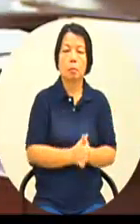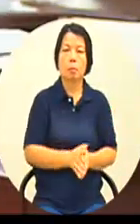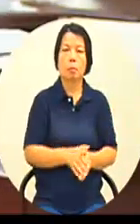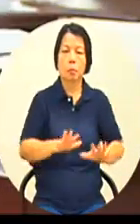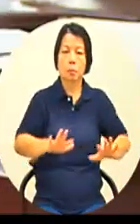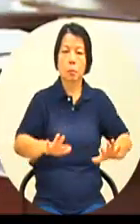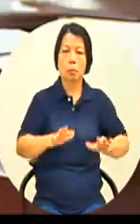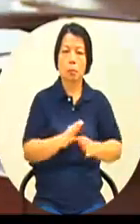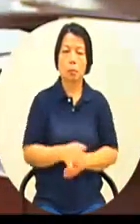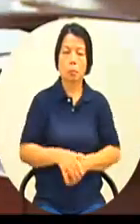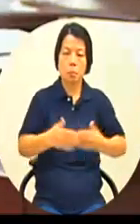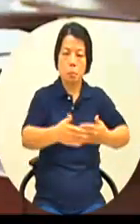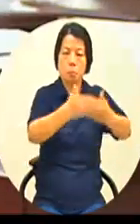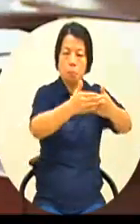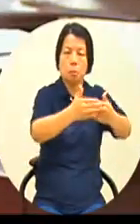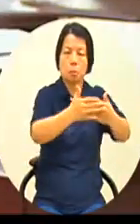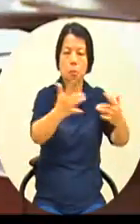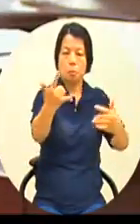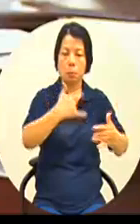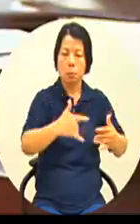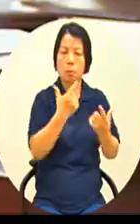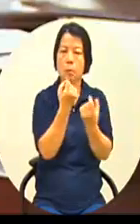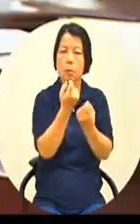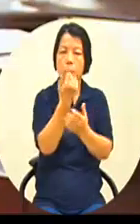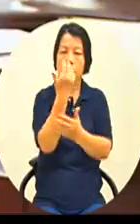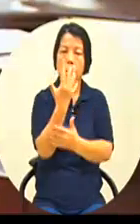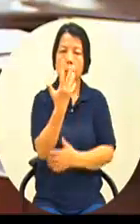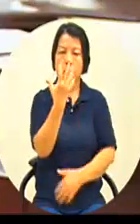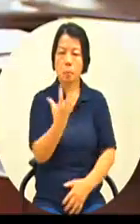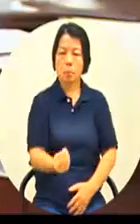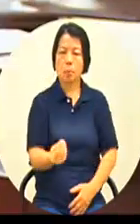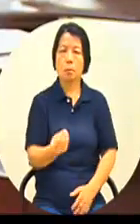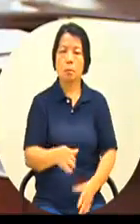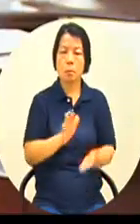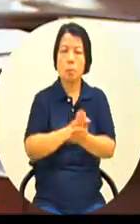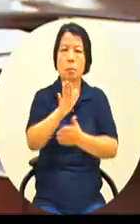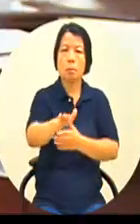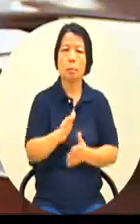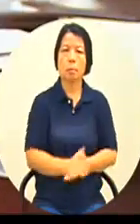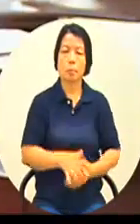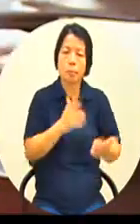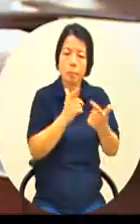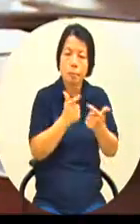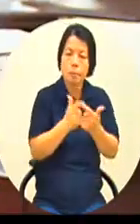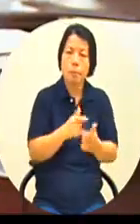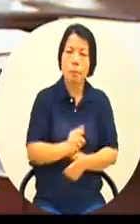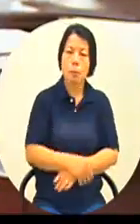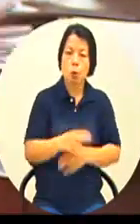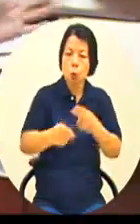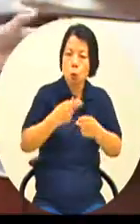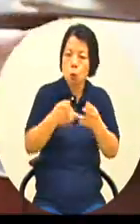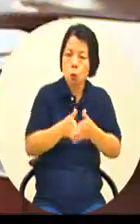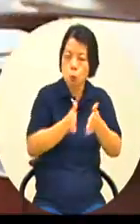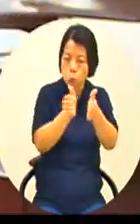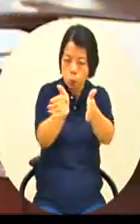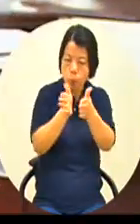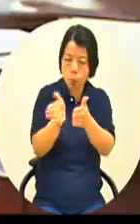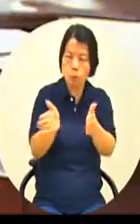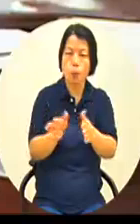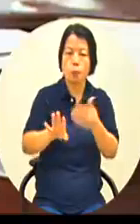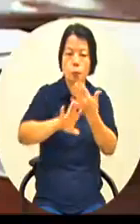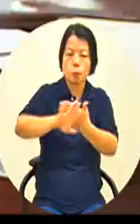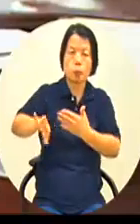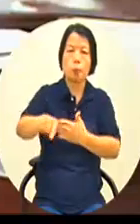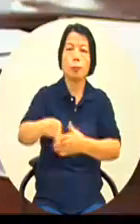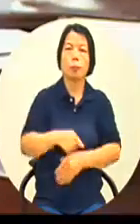咱的光大陆客较少，哎呀，不要紧，当然这个。即、这个以后咧，咱会适应咧，就是咱跑出去咧，按即个市场嘛跑出去，对不